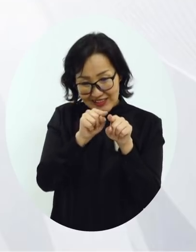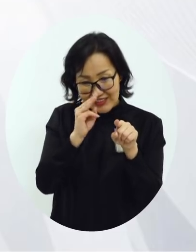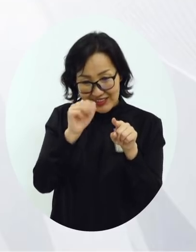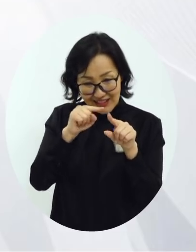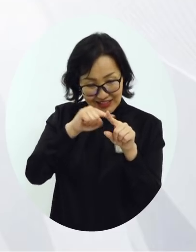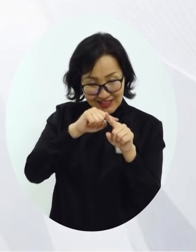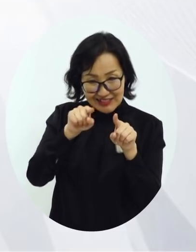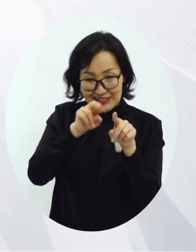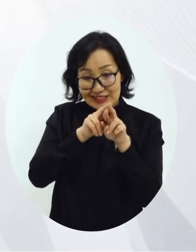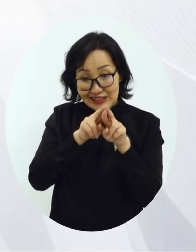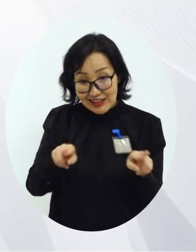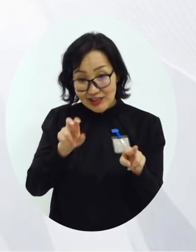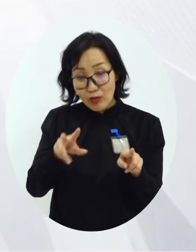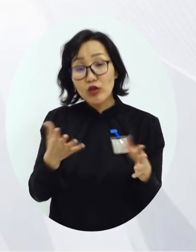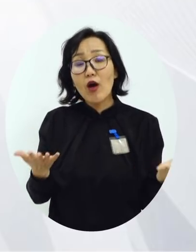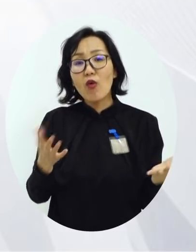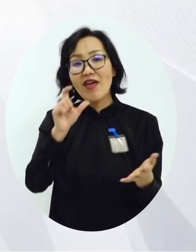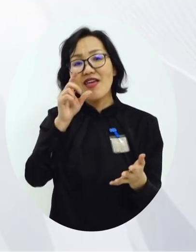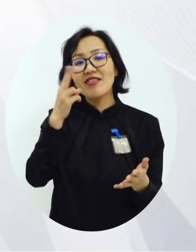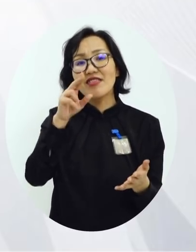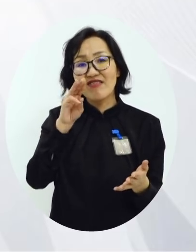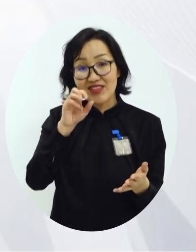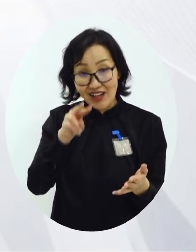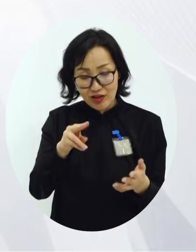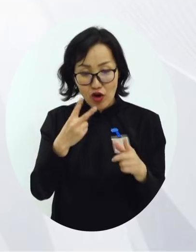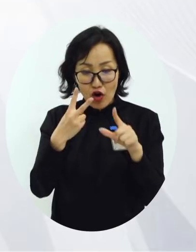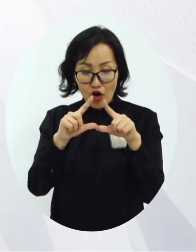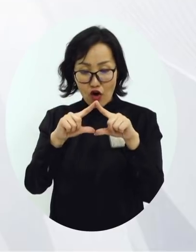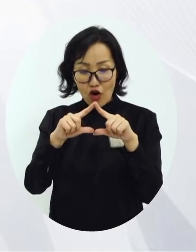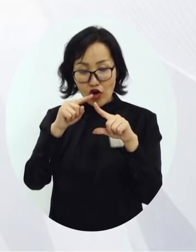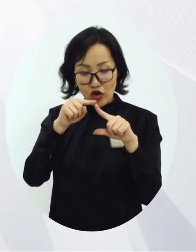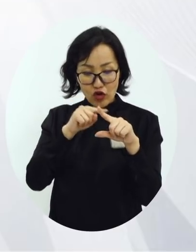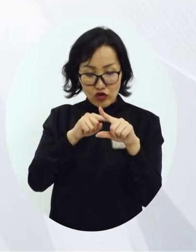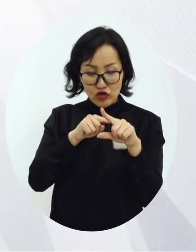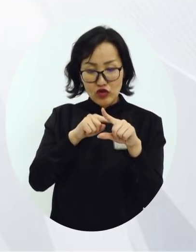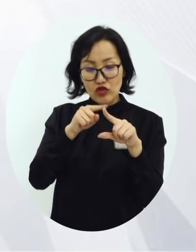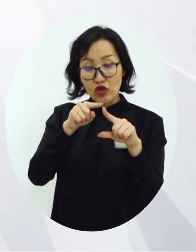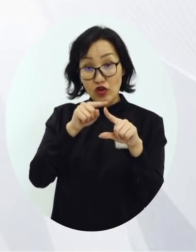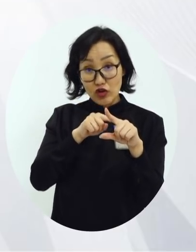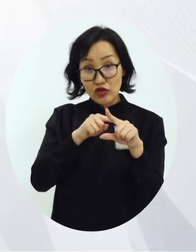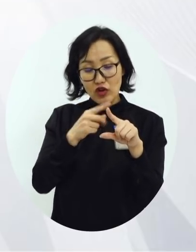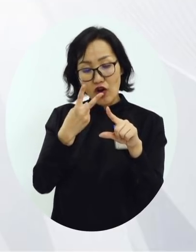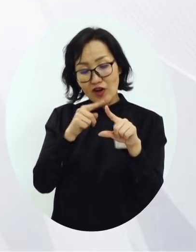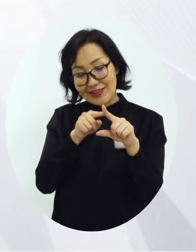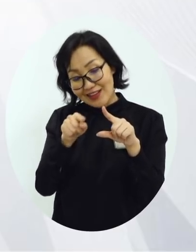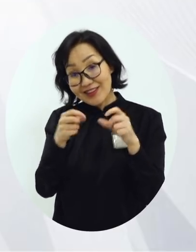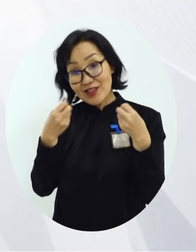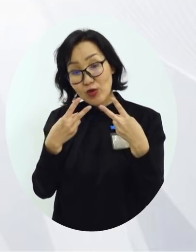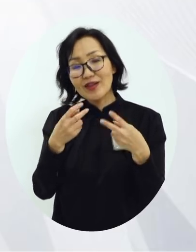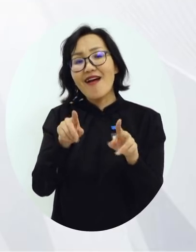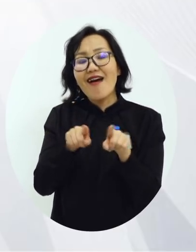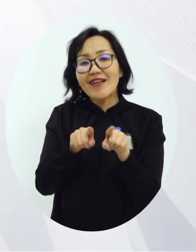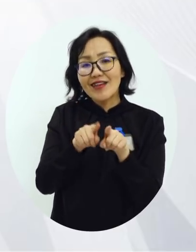гурван тал нь ялгаатай бол элдв талт. Хоёр өнцөг, хоёр тал нь тэнцүү бол адил